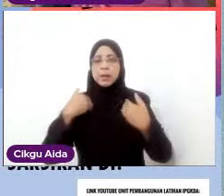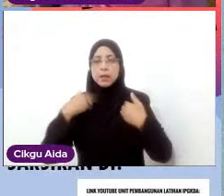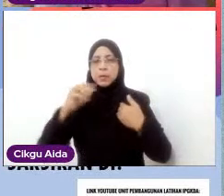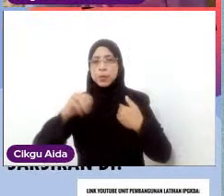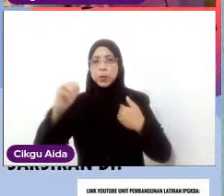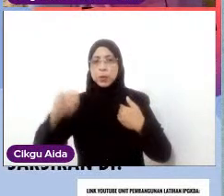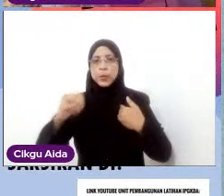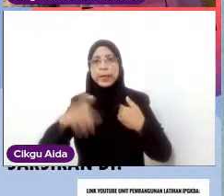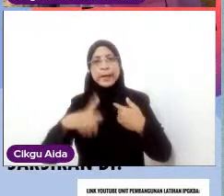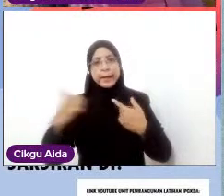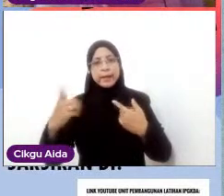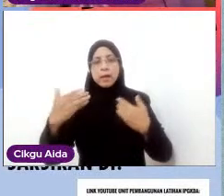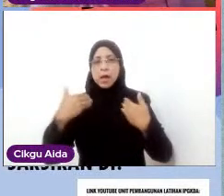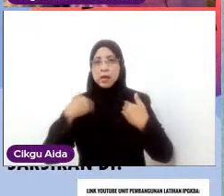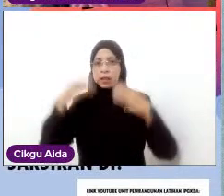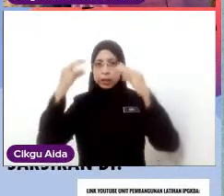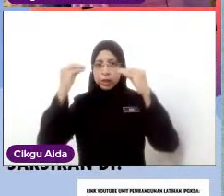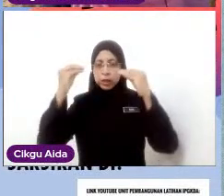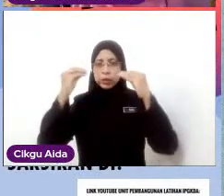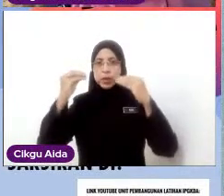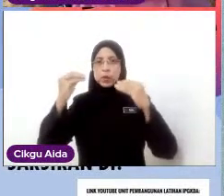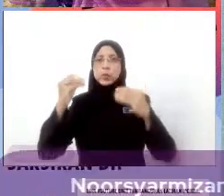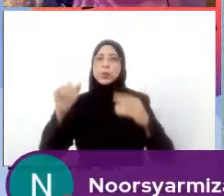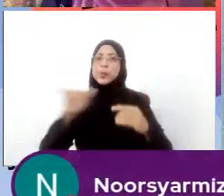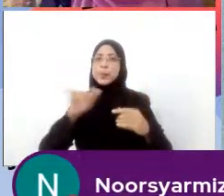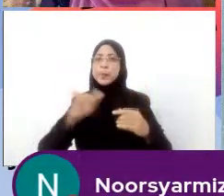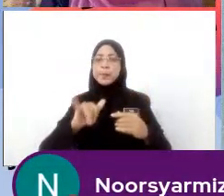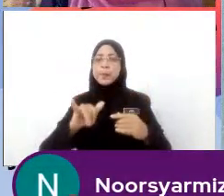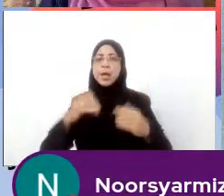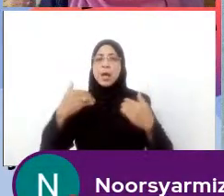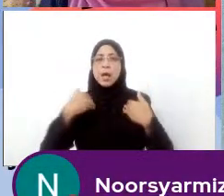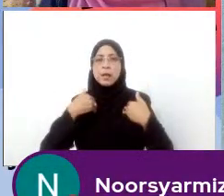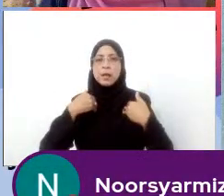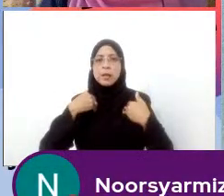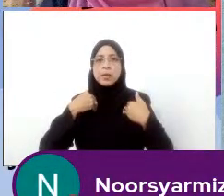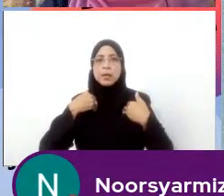satu Malaysia, ibu bapa, murid-murid, dan juga